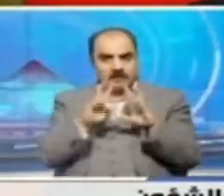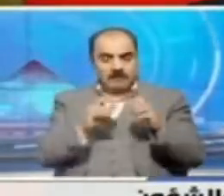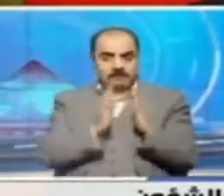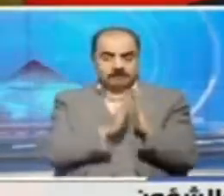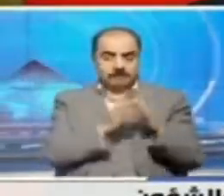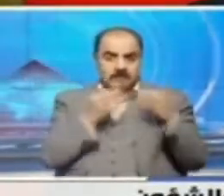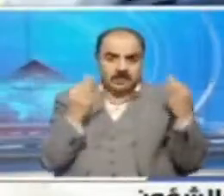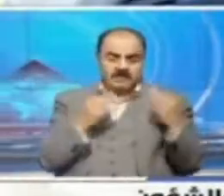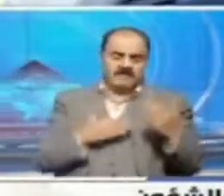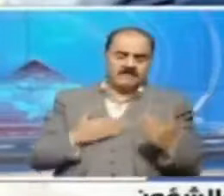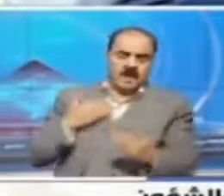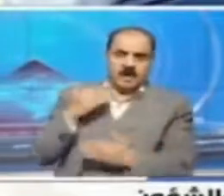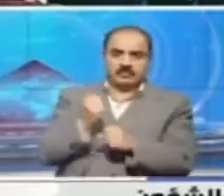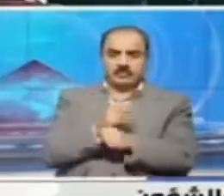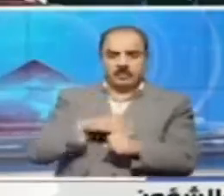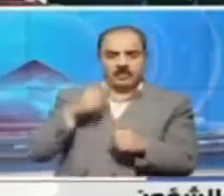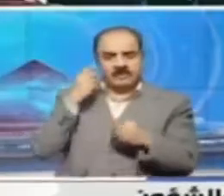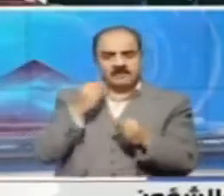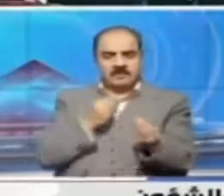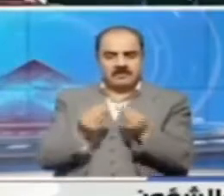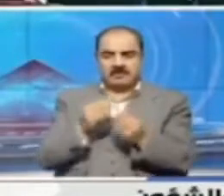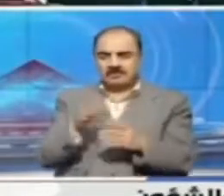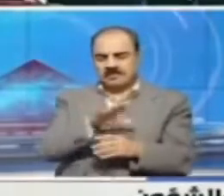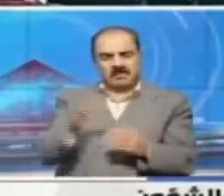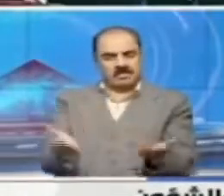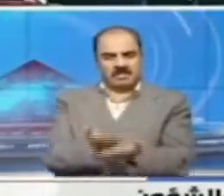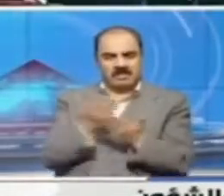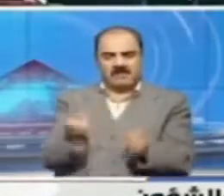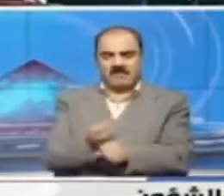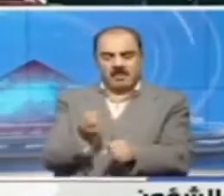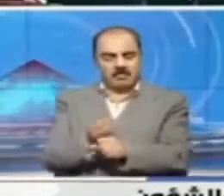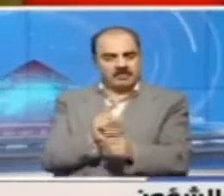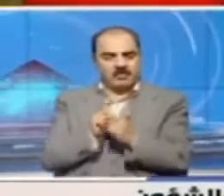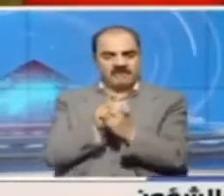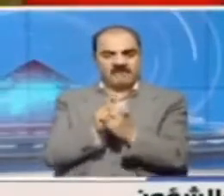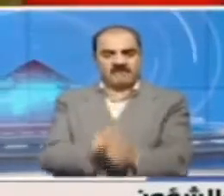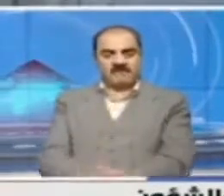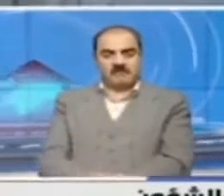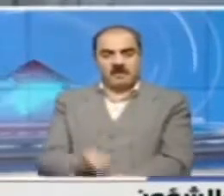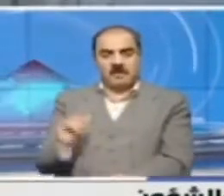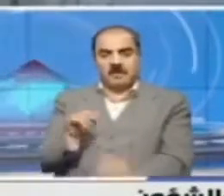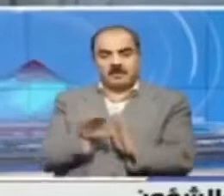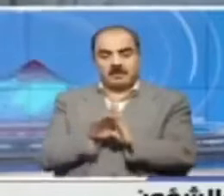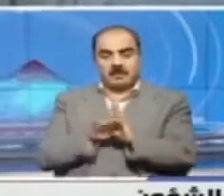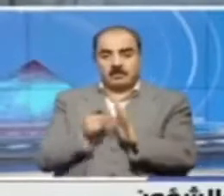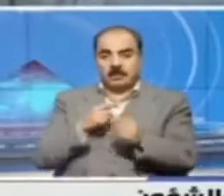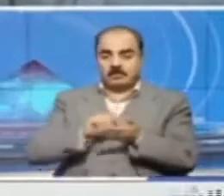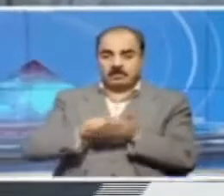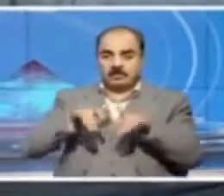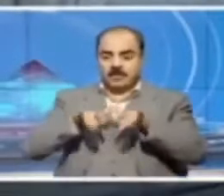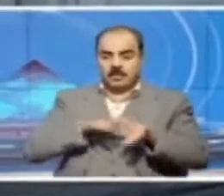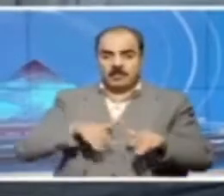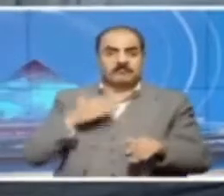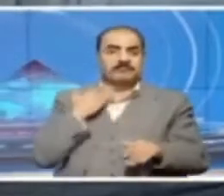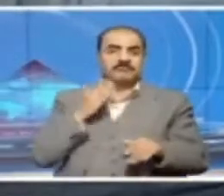تبلور جهود علماء الأمة للتصدي لفوضى الفتاوى والإرهاب. جزء من رسالتنا في هذا المجلس